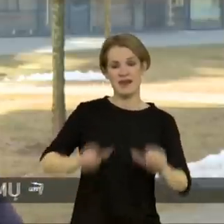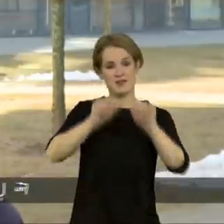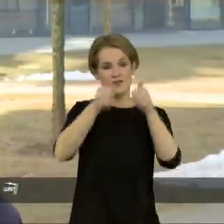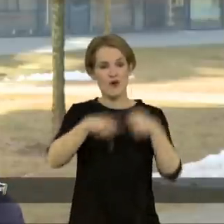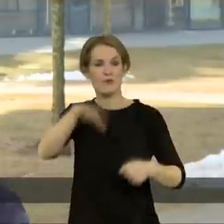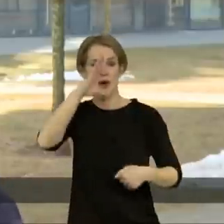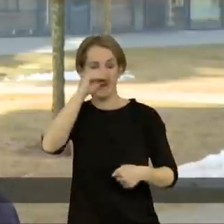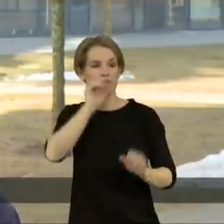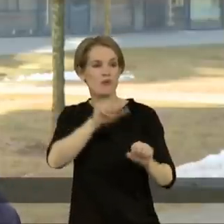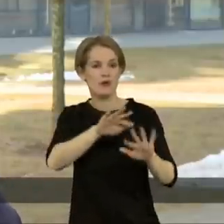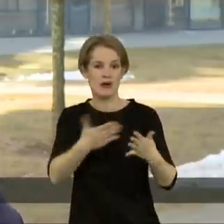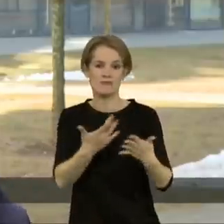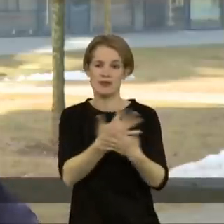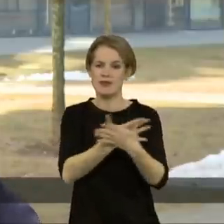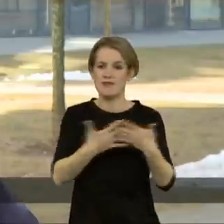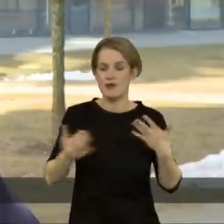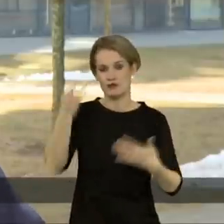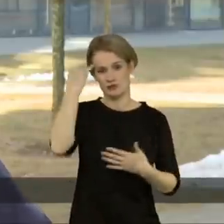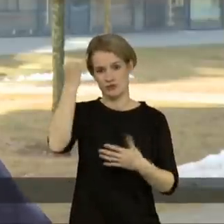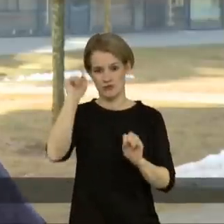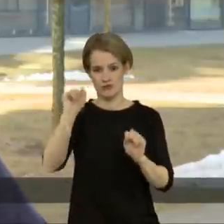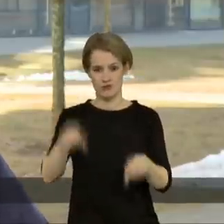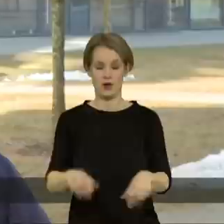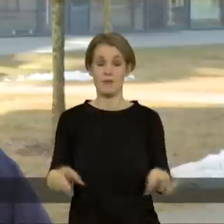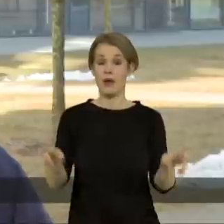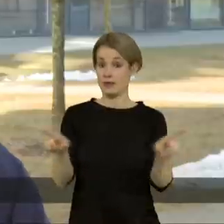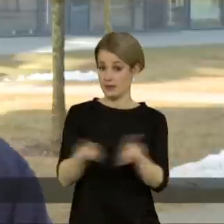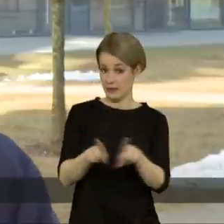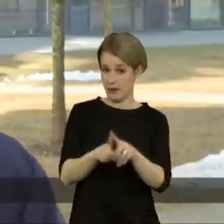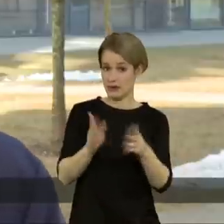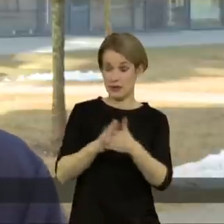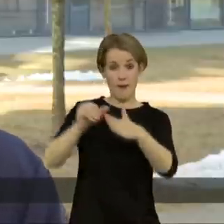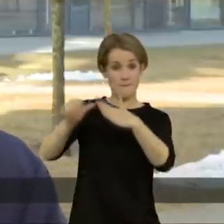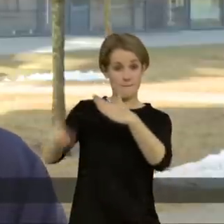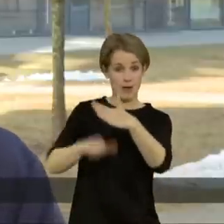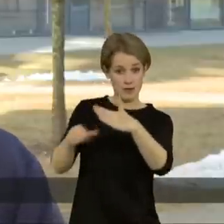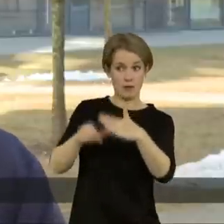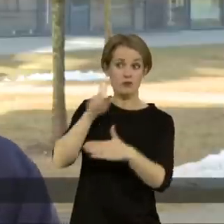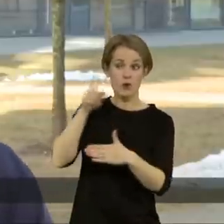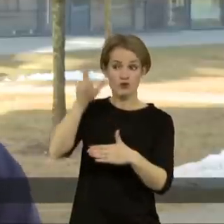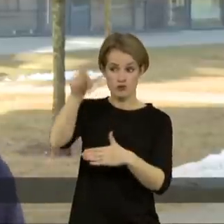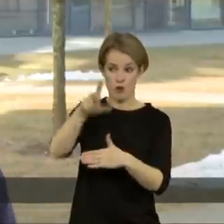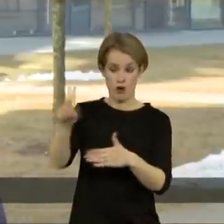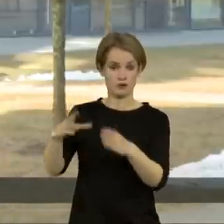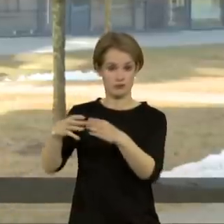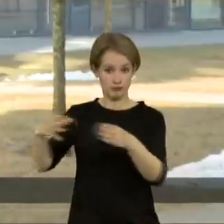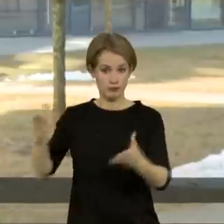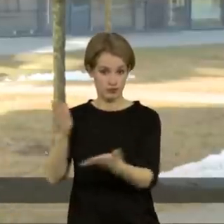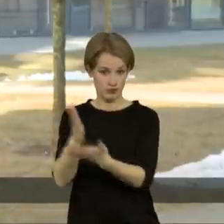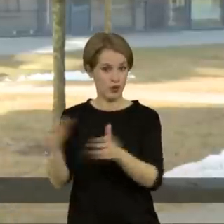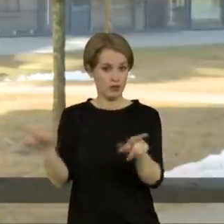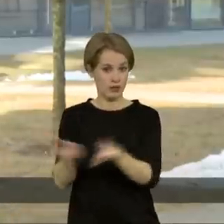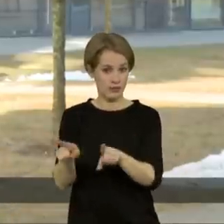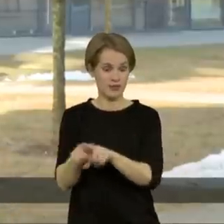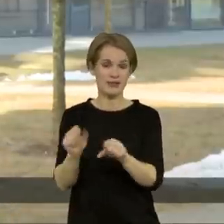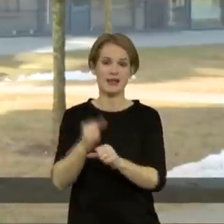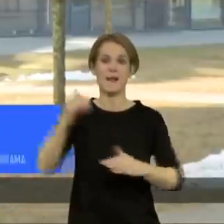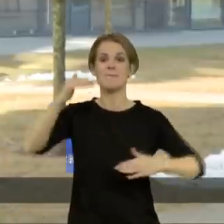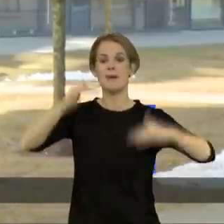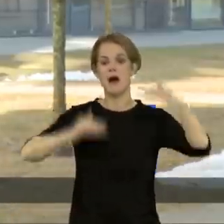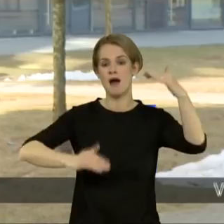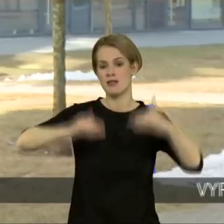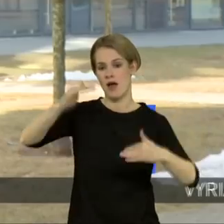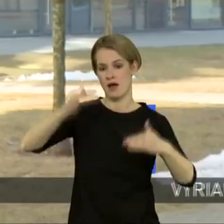Bet vėlgi sugrįžtam prie to, kad mes turim ir jaunimo, nedarbo padidėjusiu. Tai bet labai svarbu irgi, kaip sakyti, tą subalansuoti ir tokio na, lengvo